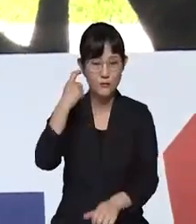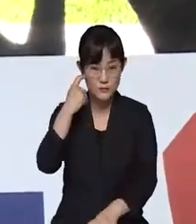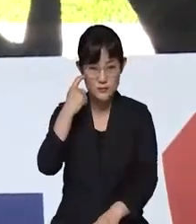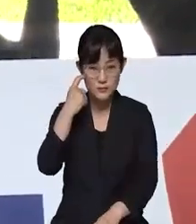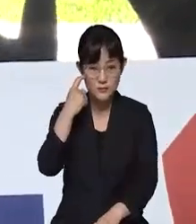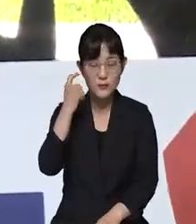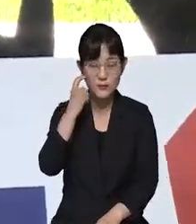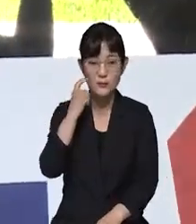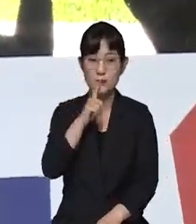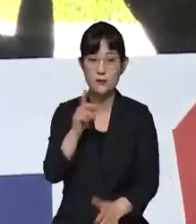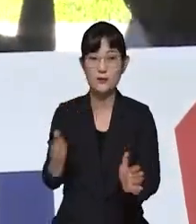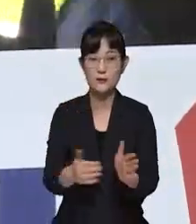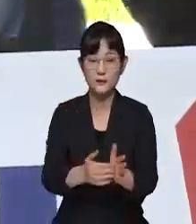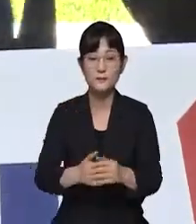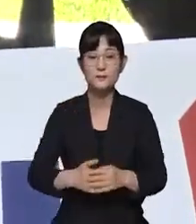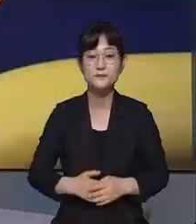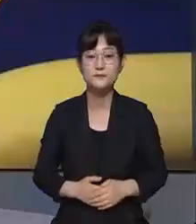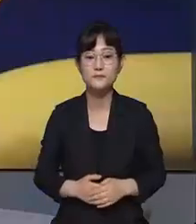찾았다고 말했습니다.